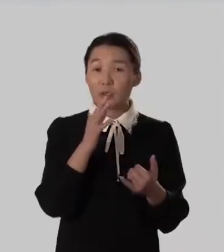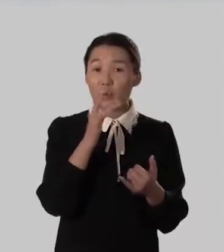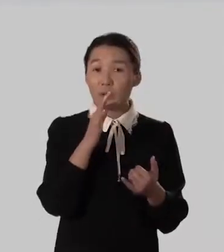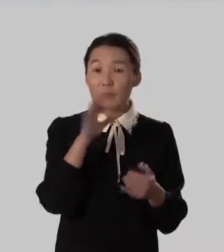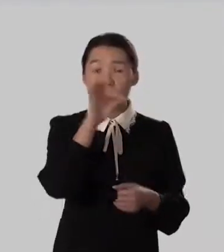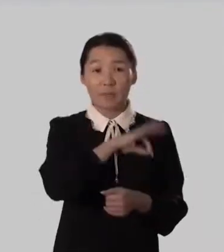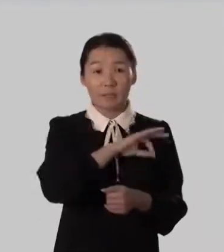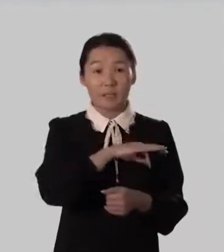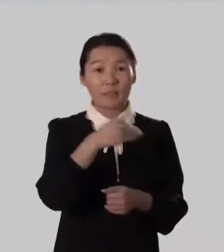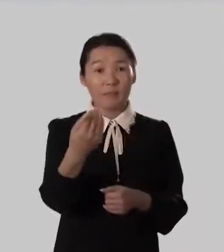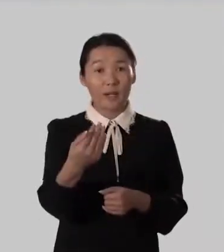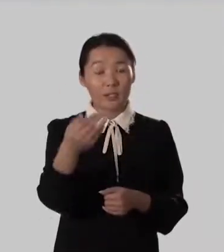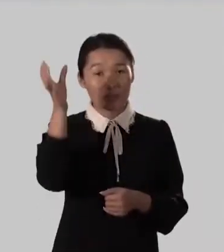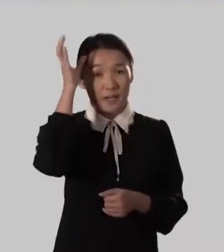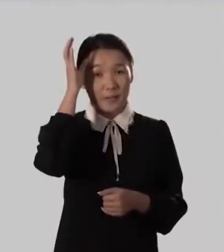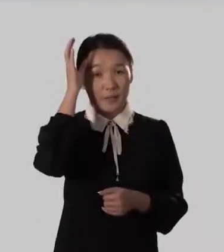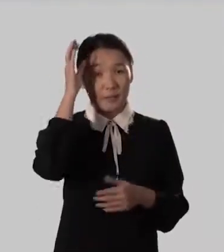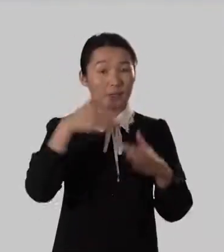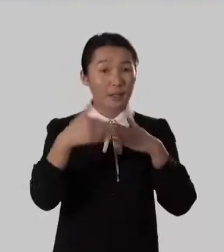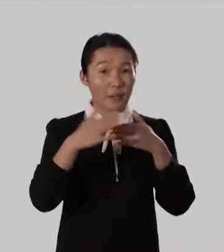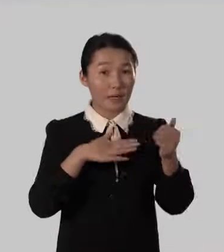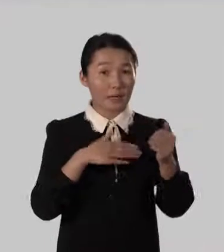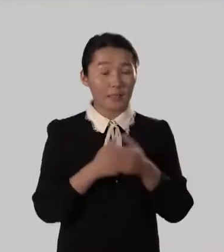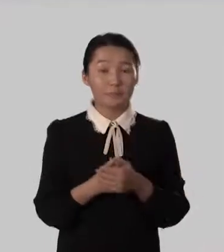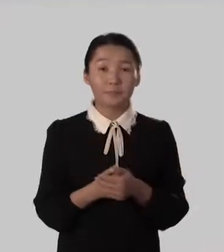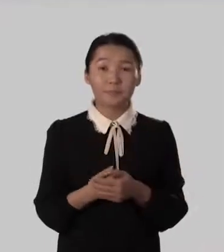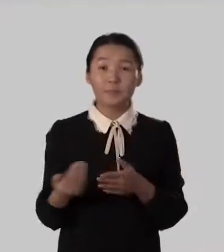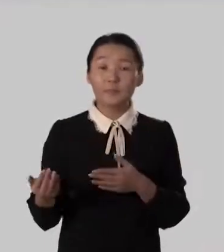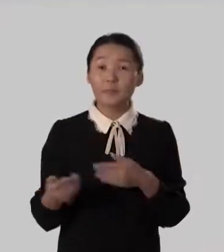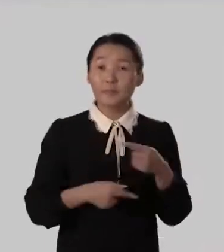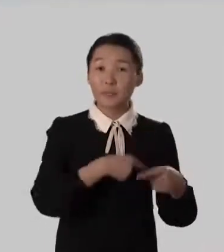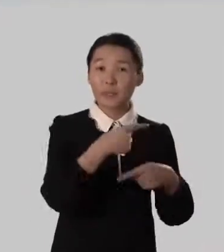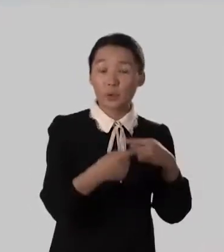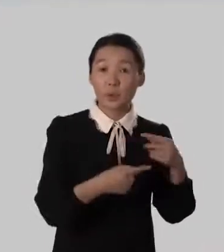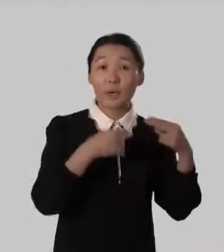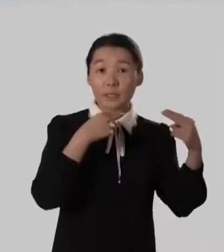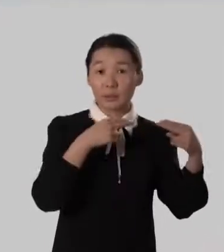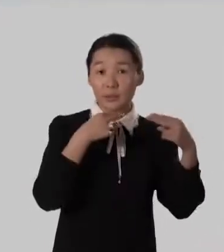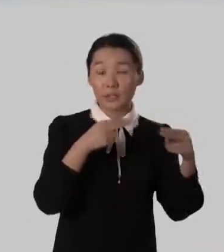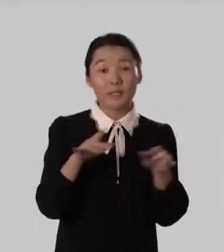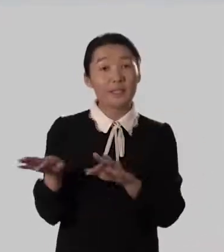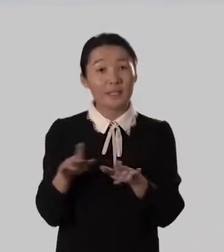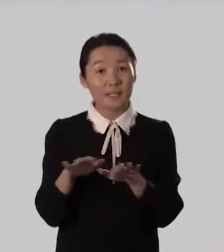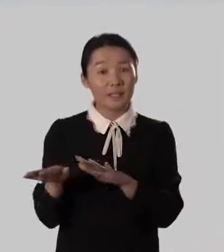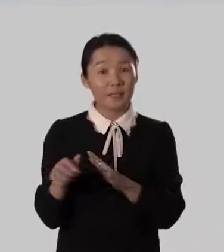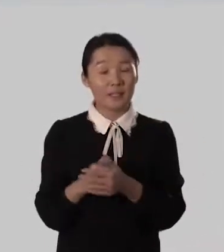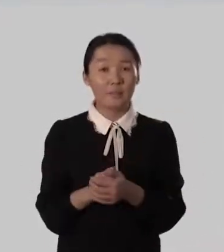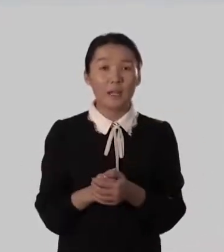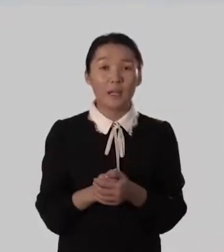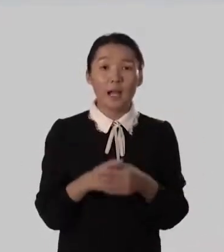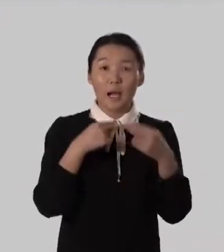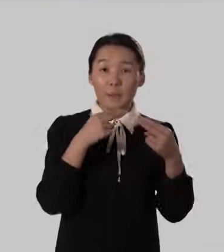пришло время применить ваши знания на практике перейдем от наблюдений к действия